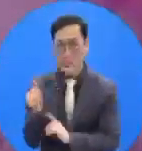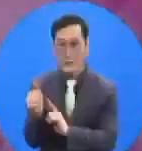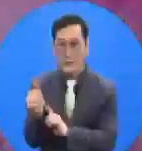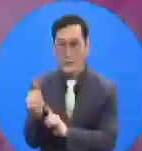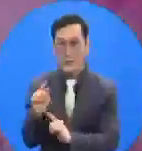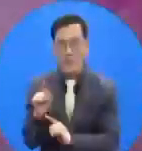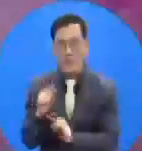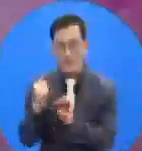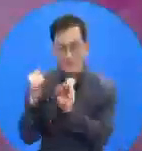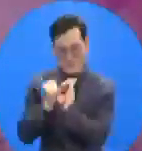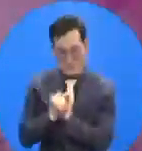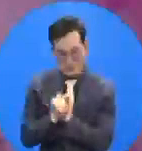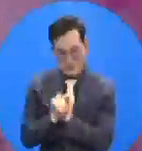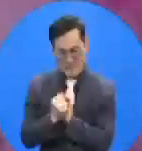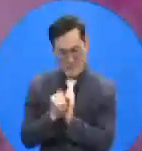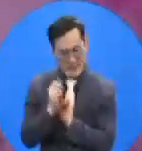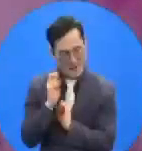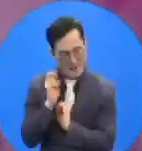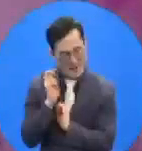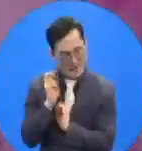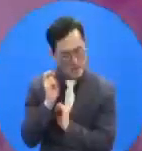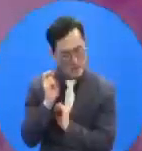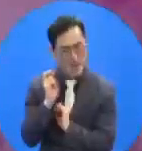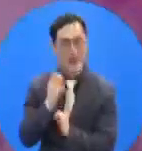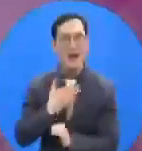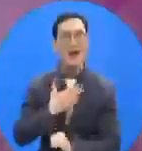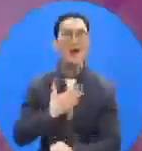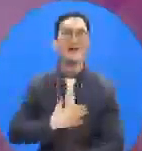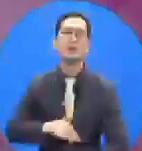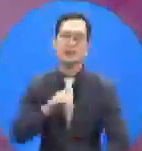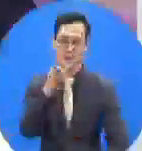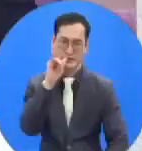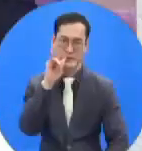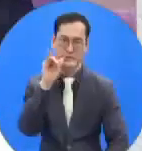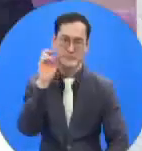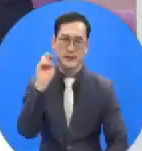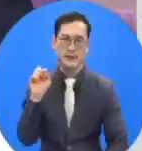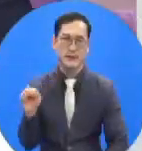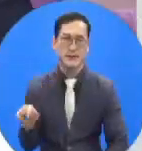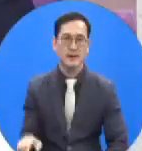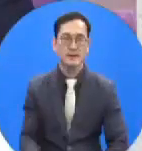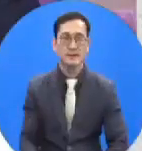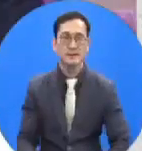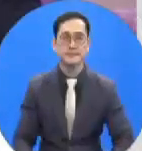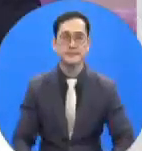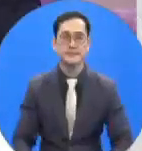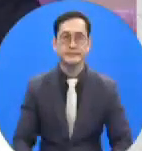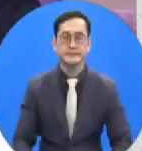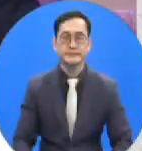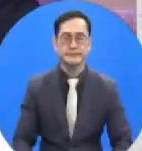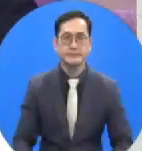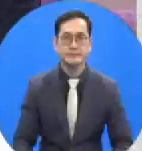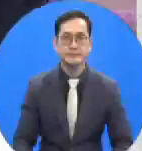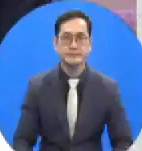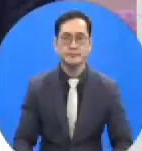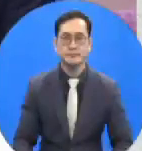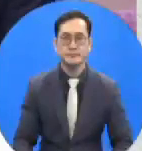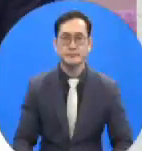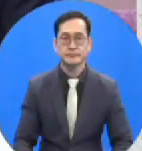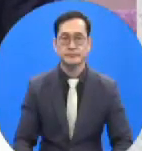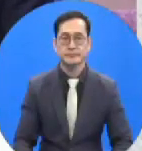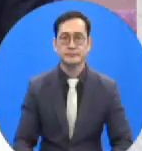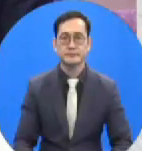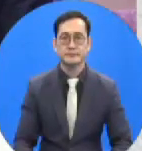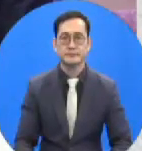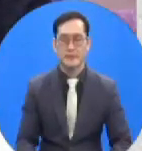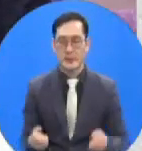내가 코로나19일 가능성이 있겠다라는 것을 알고 의도적으로 이 증상을 숨기기 위함입니까? 어떻게 보십니까? 여러